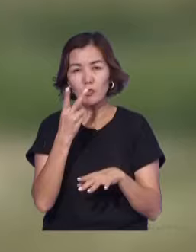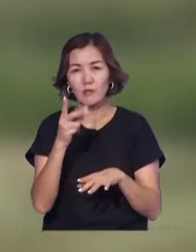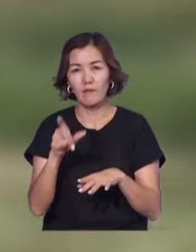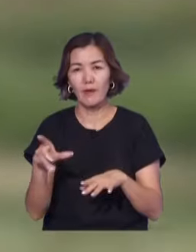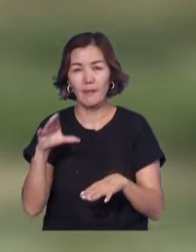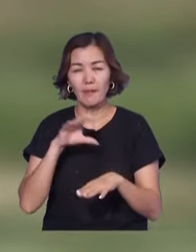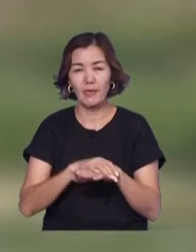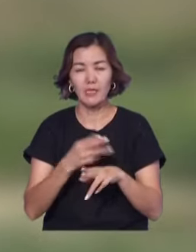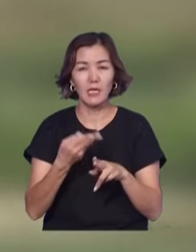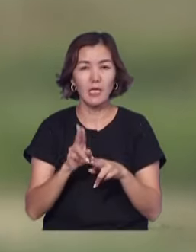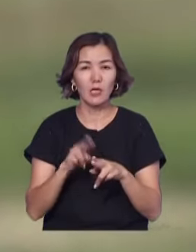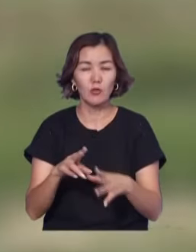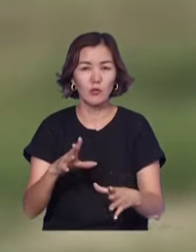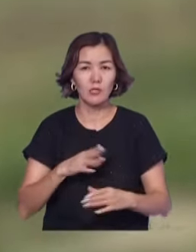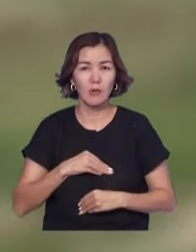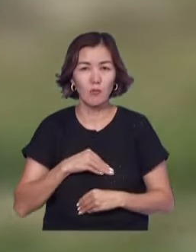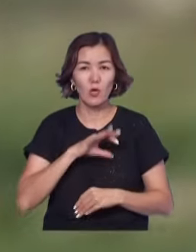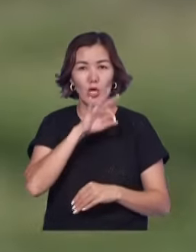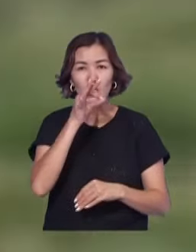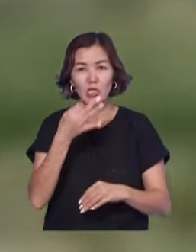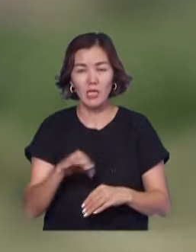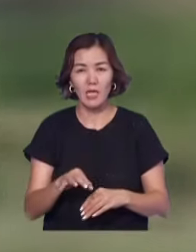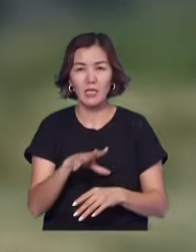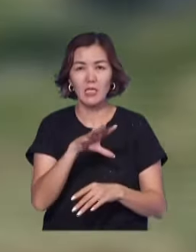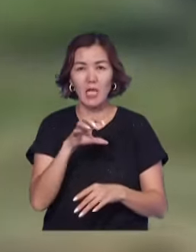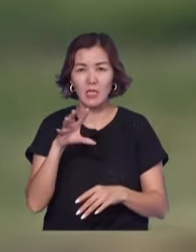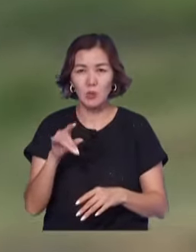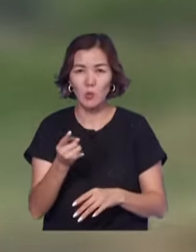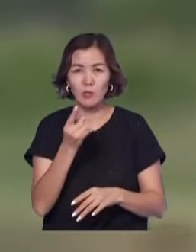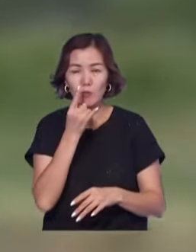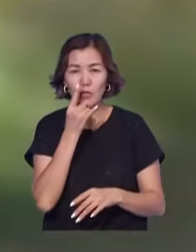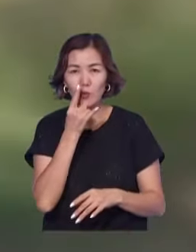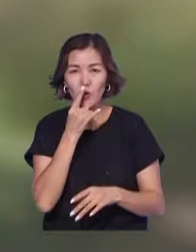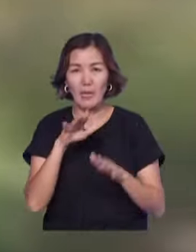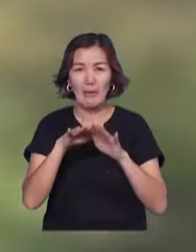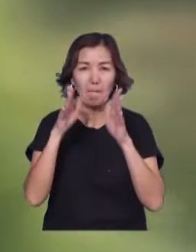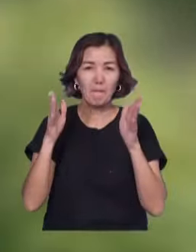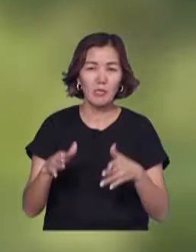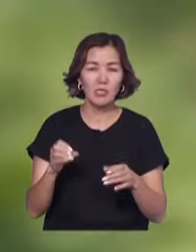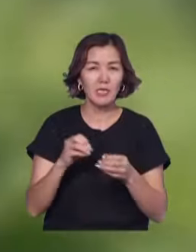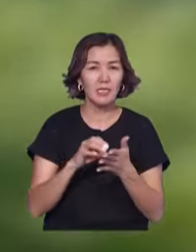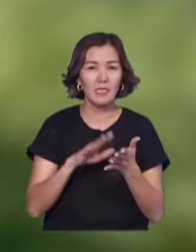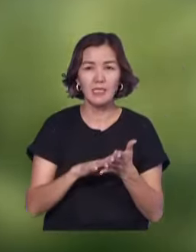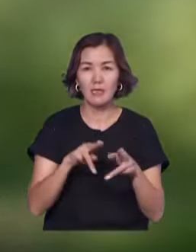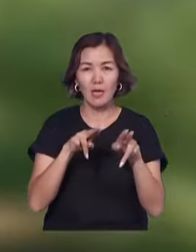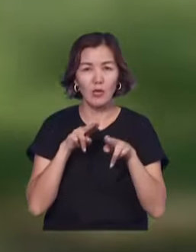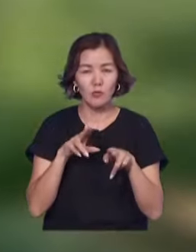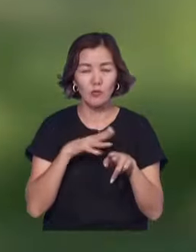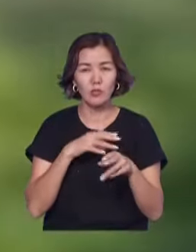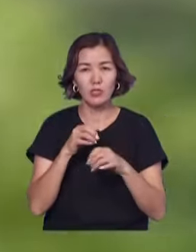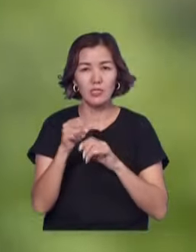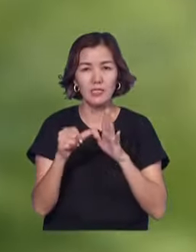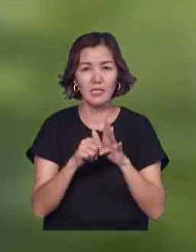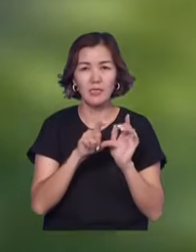22-летних парней, у которых с собой были шланг, водяной насос с мотором, удобрения в мешке и незарегистрированное двухствольное оружие